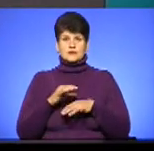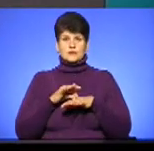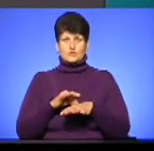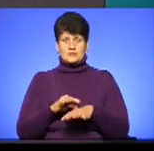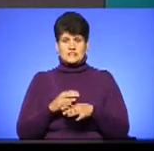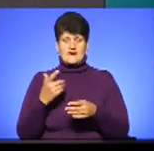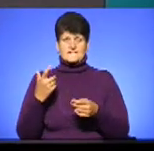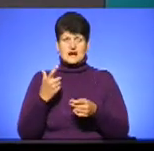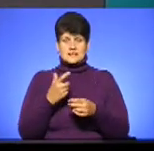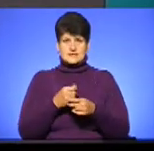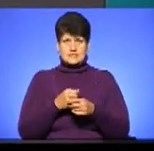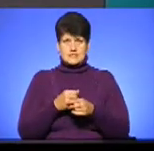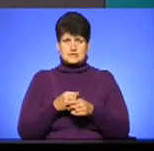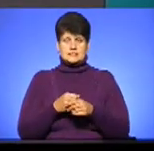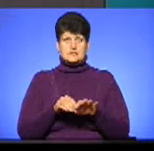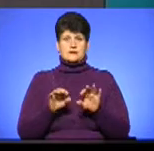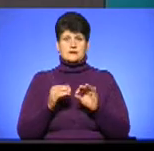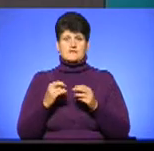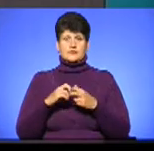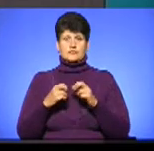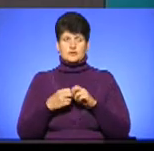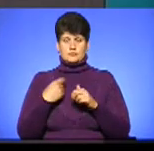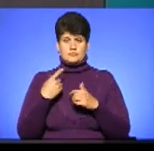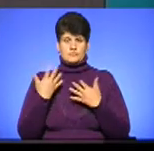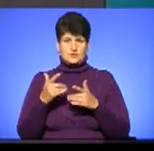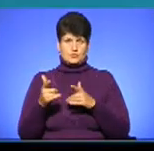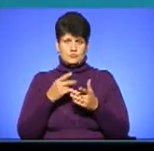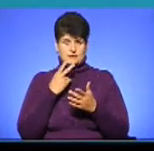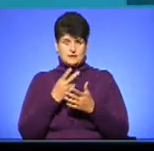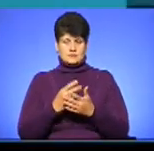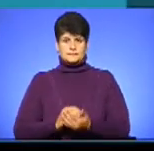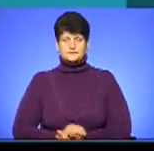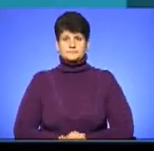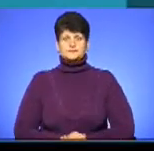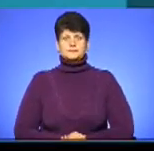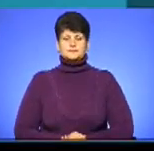переглянути. Сюжет наших колег із Івано-Франківська вже готовий, тож